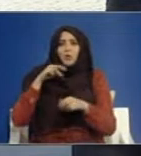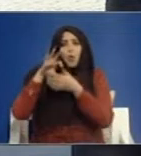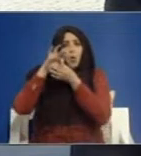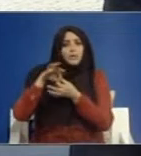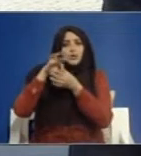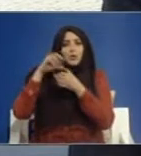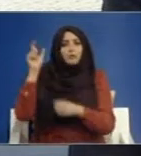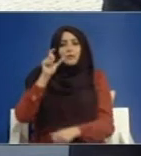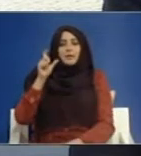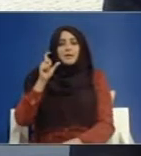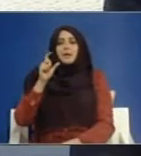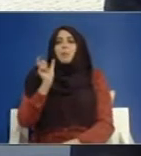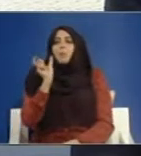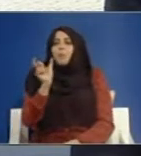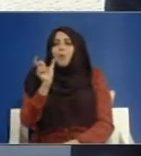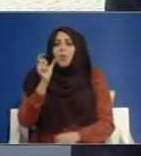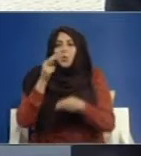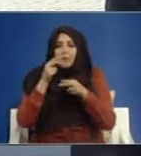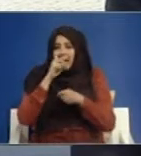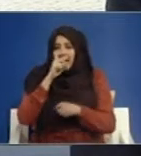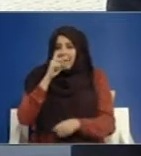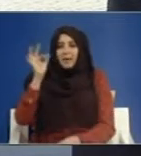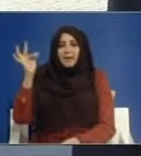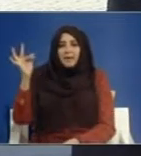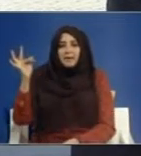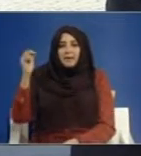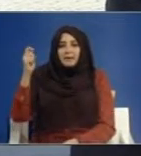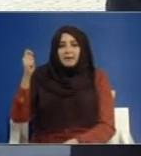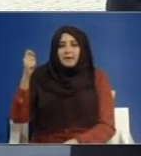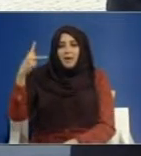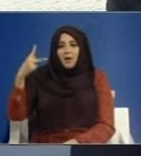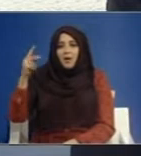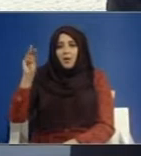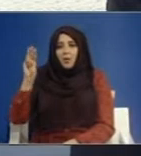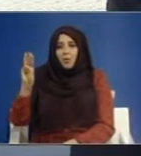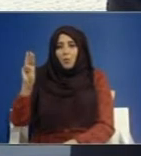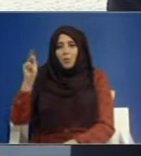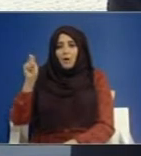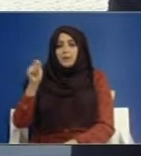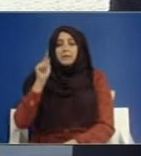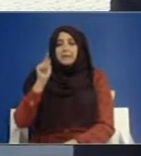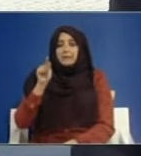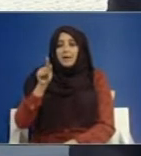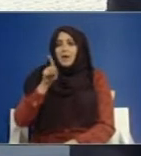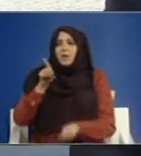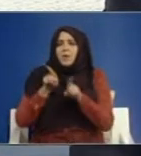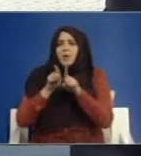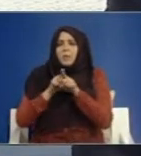التقوى، وهو خلق عظيم جدا ومقام من مقامات الدين مثل